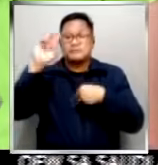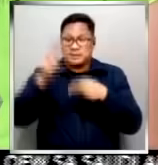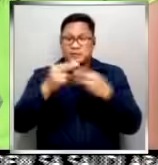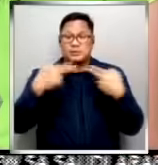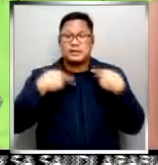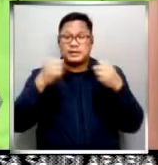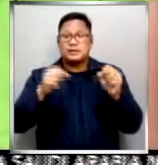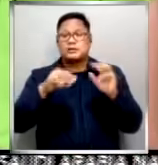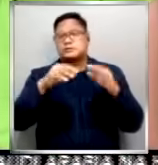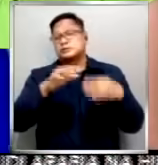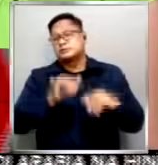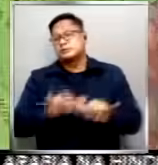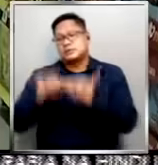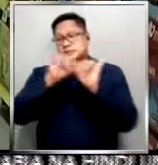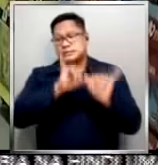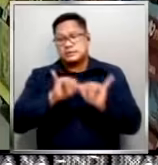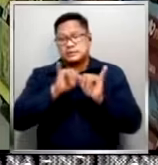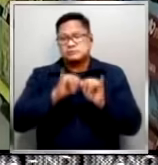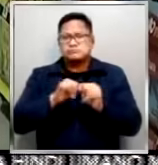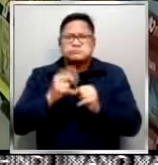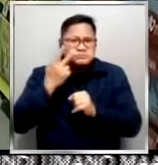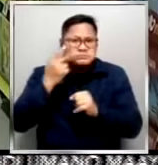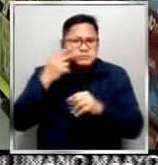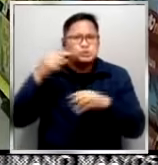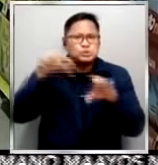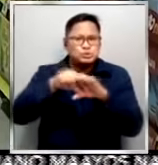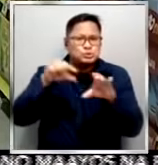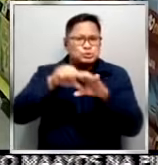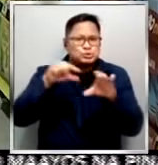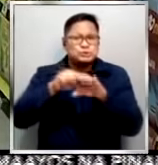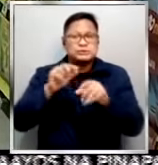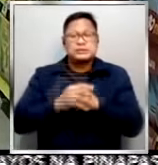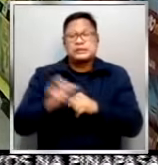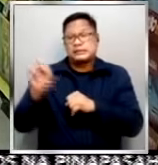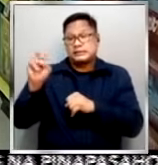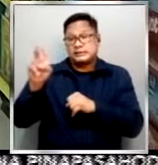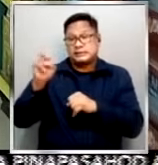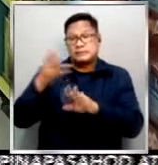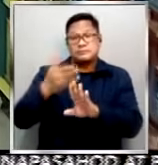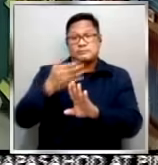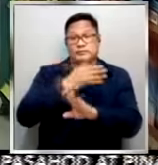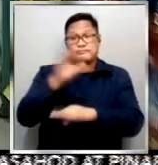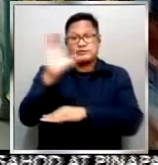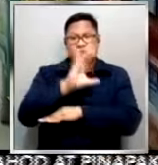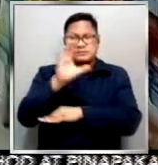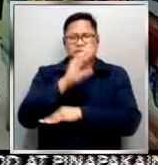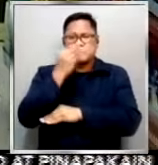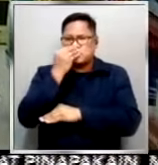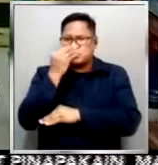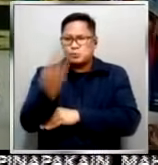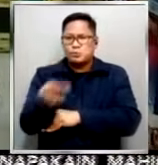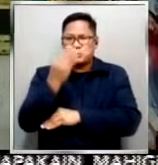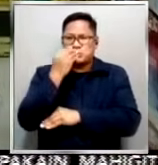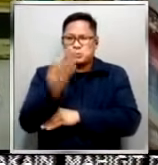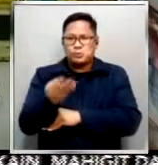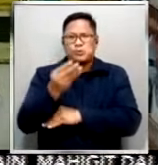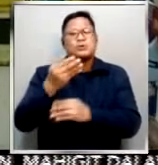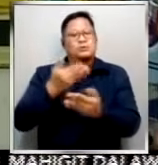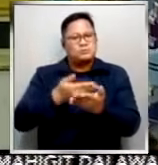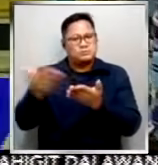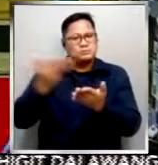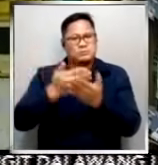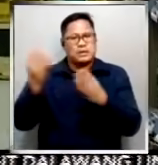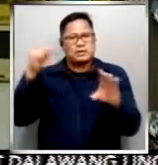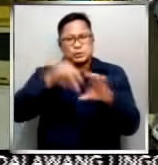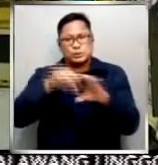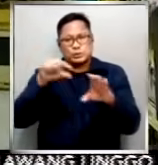kaya sa mga supermarket? 12 araw bago magpasko, kakaunti pa rin ang mga namimili sa supermarket na ito sa